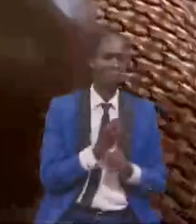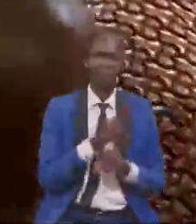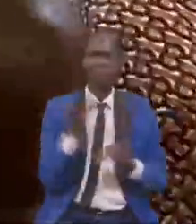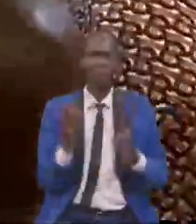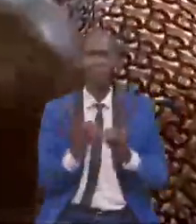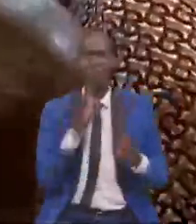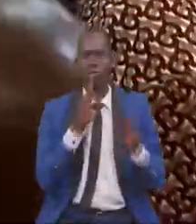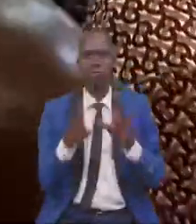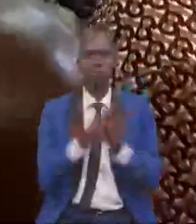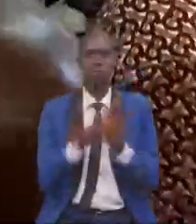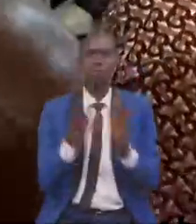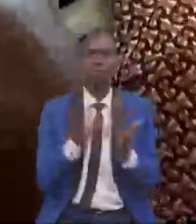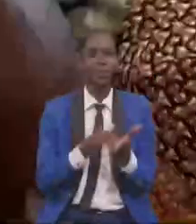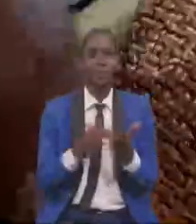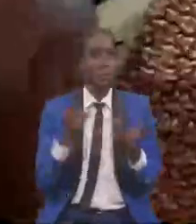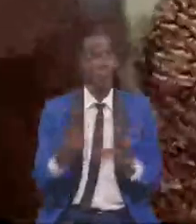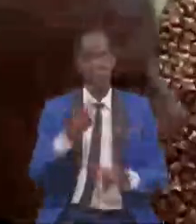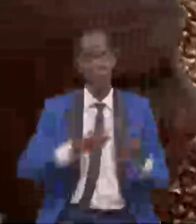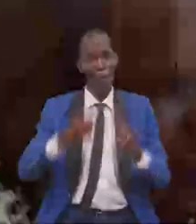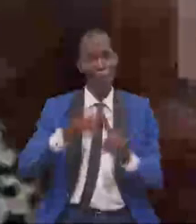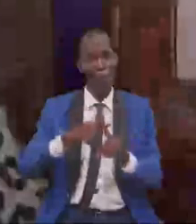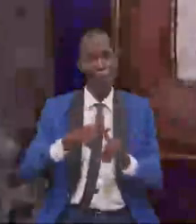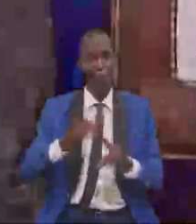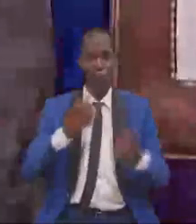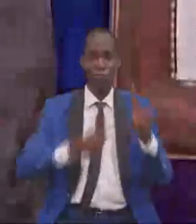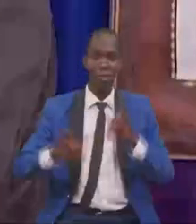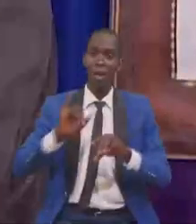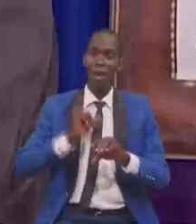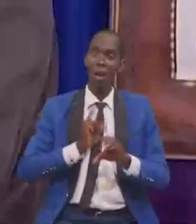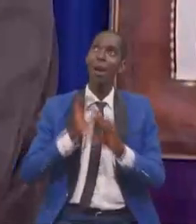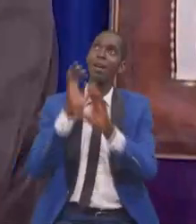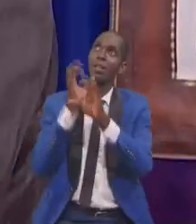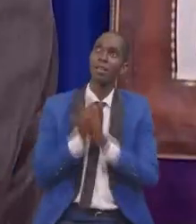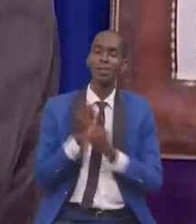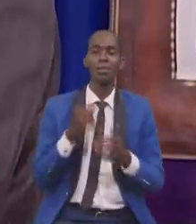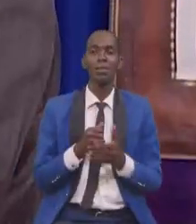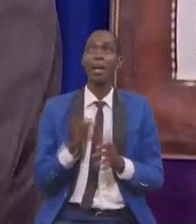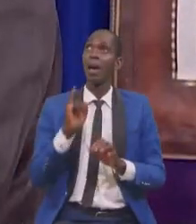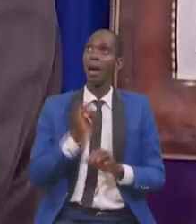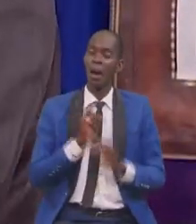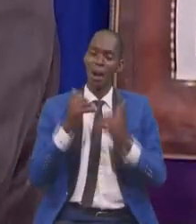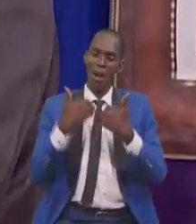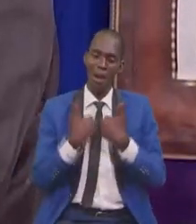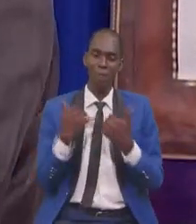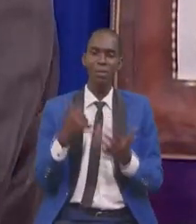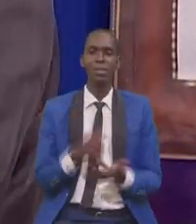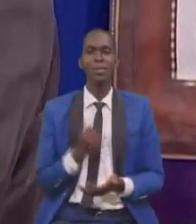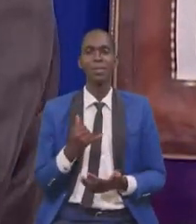Moi, je n'ai jamais reçu. Je n'ai jamais reçu. Maintenant, je le possède. Je le possède. Je le possède.